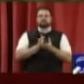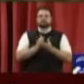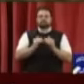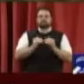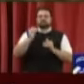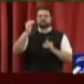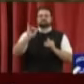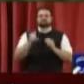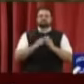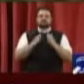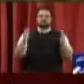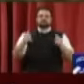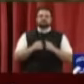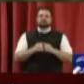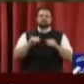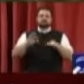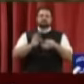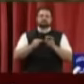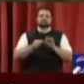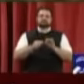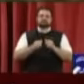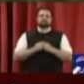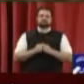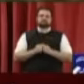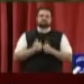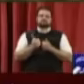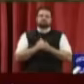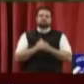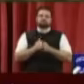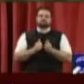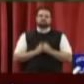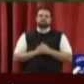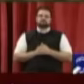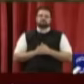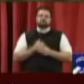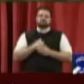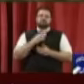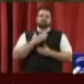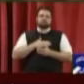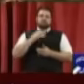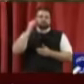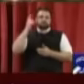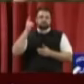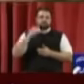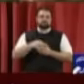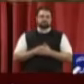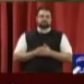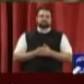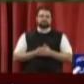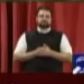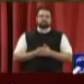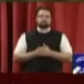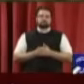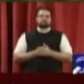am prietenii buni. La asta se referă proverbul. Mie mi-a plăcut foarte mult ideea și așa l-am și explicat mai profund prin fluxul de